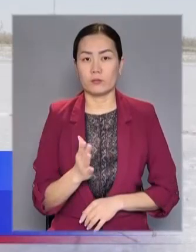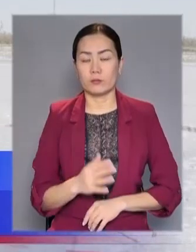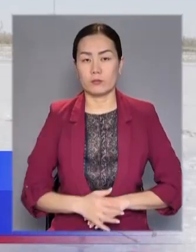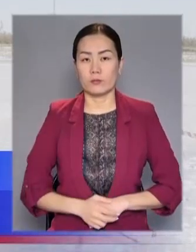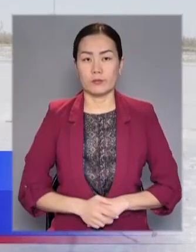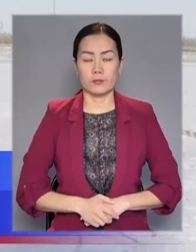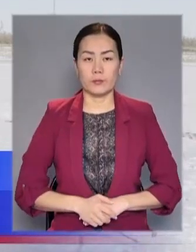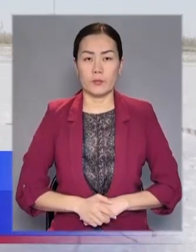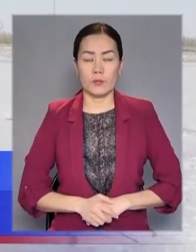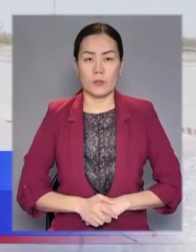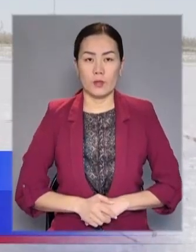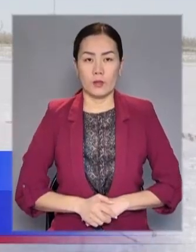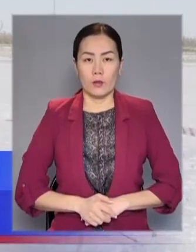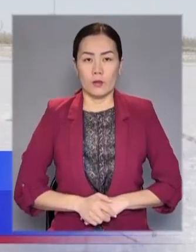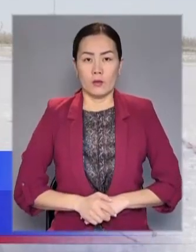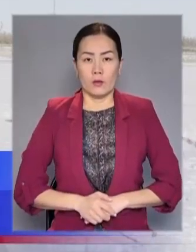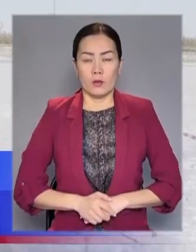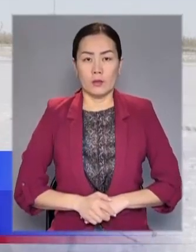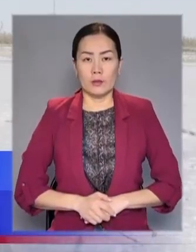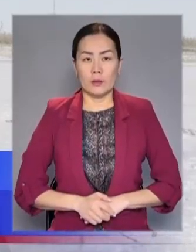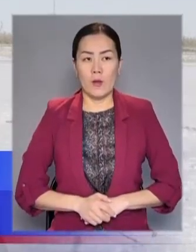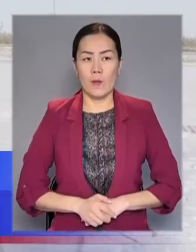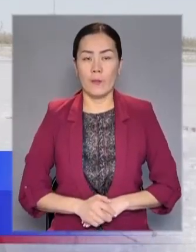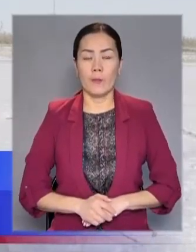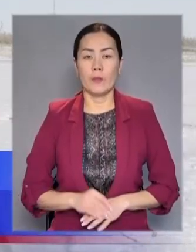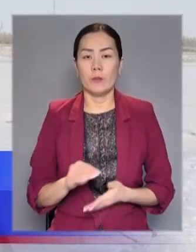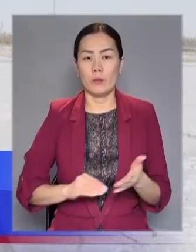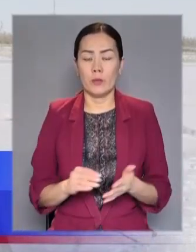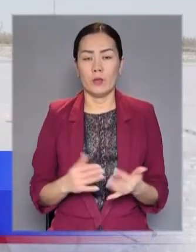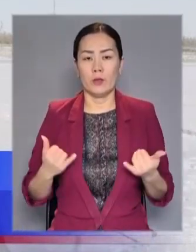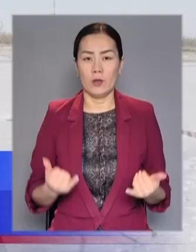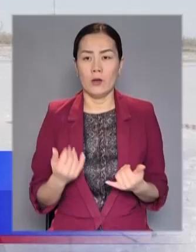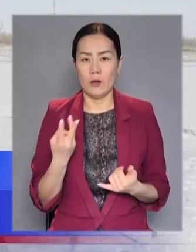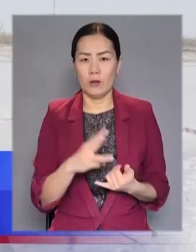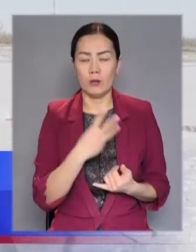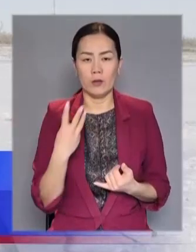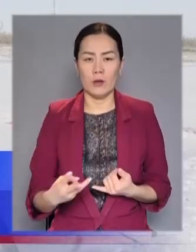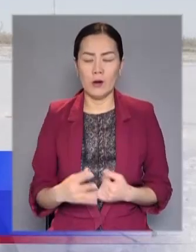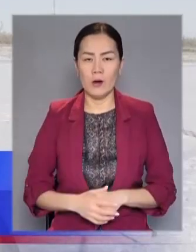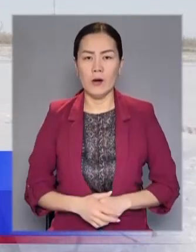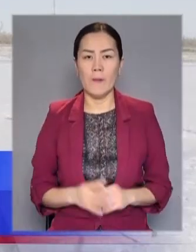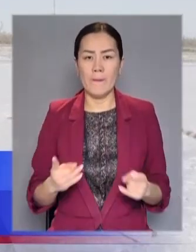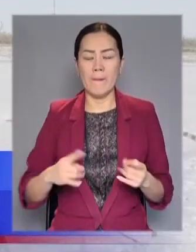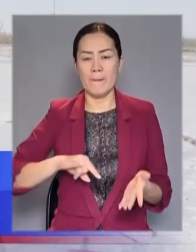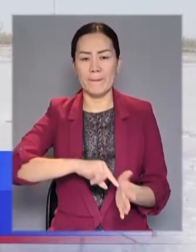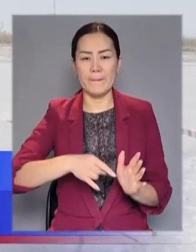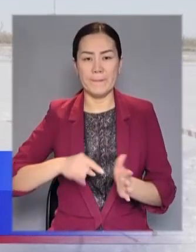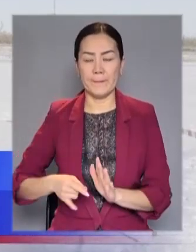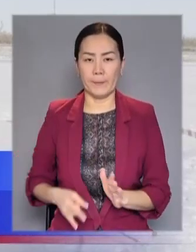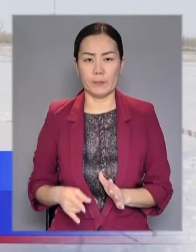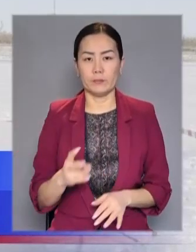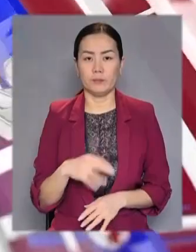Олардың қазір ондай іс-шараға қазір мына 3-те 3 қылып мысалға үлкен майналар ойу,